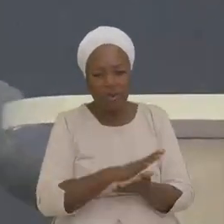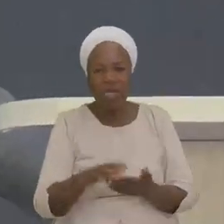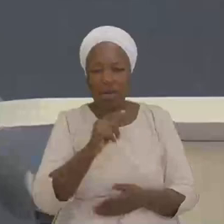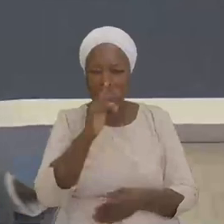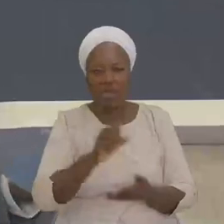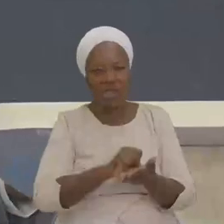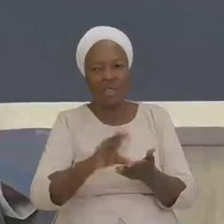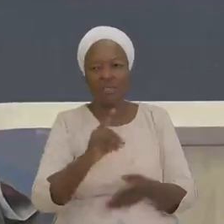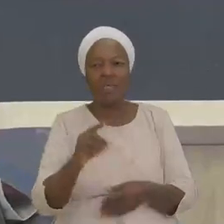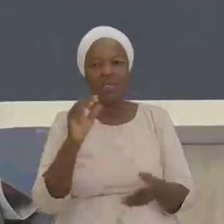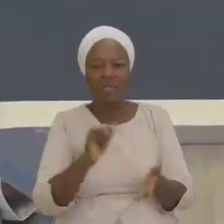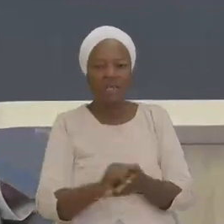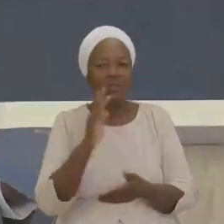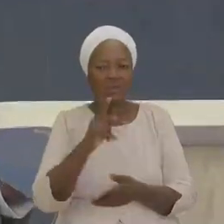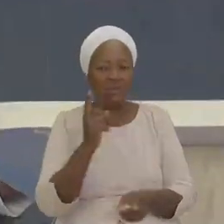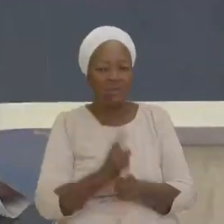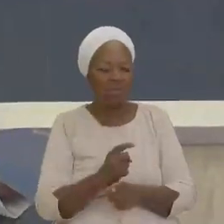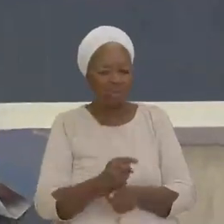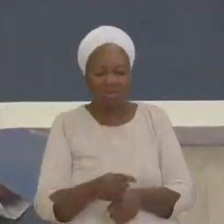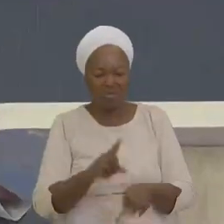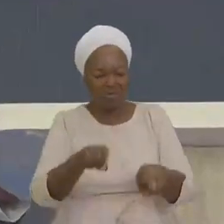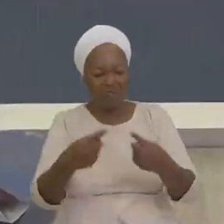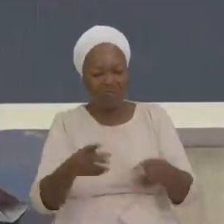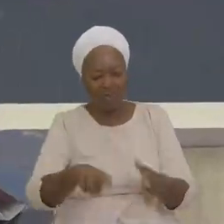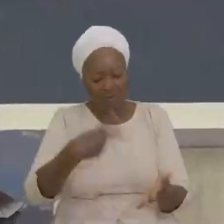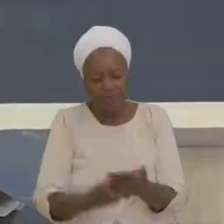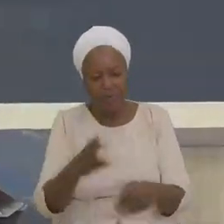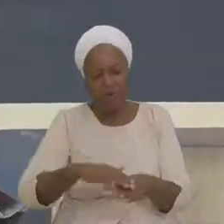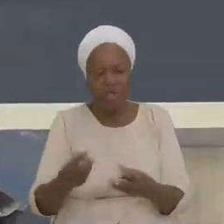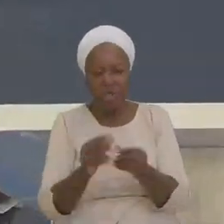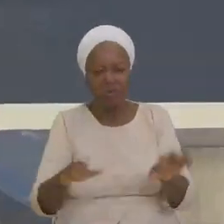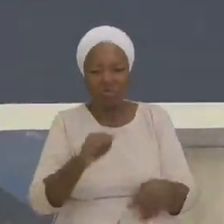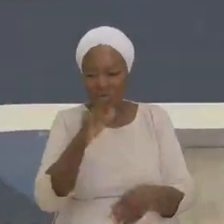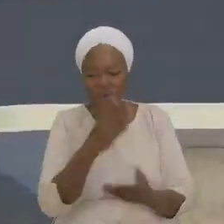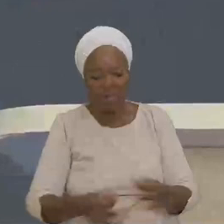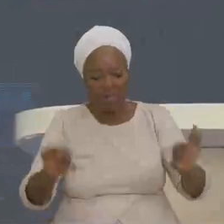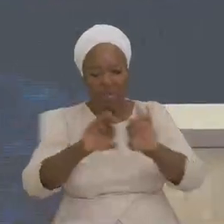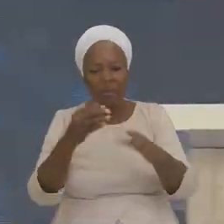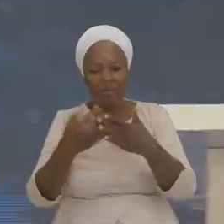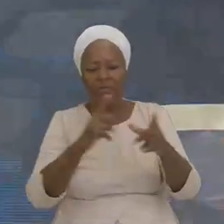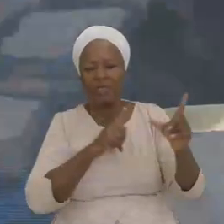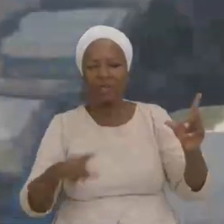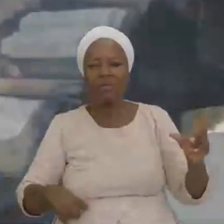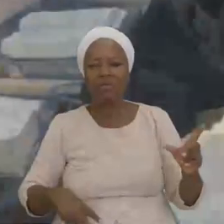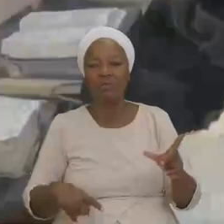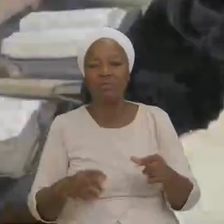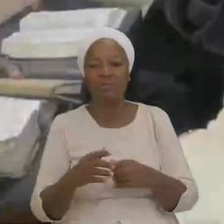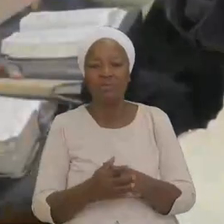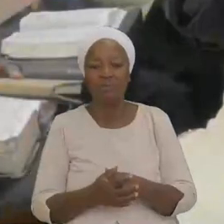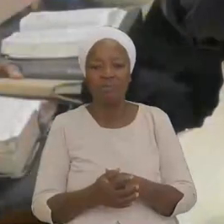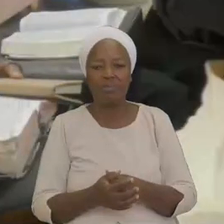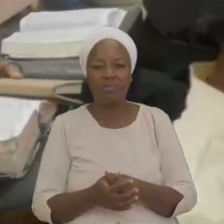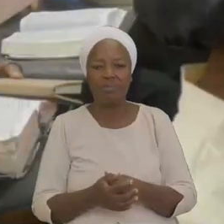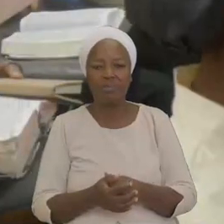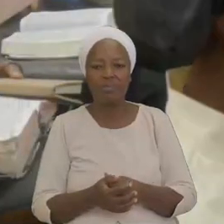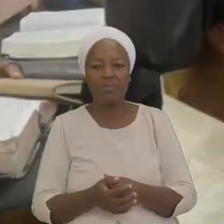si tu n'es pas sanctifié, tu ne peux pas aller vers quelqu'un d'autre pour dire « Sois saint, vous serez sanctifié. » Ce n'est pas valable,